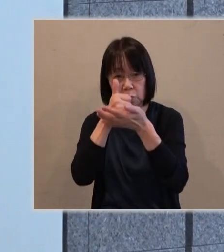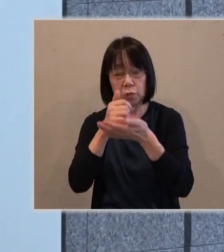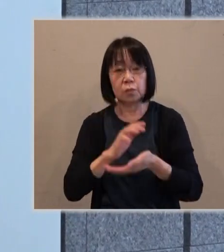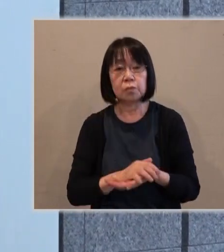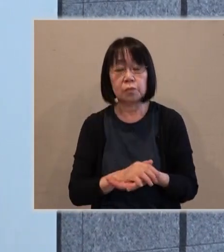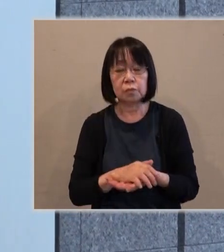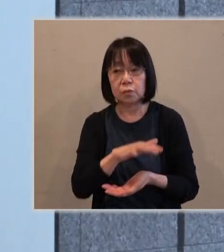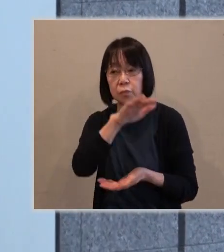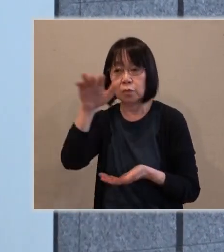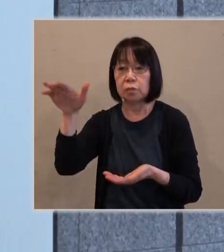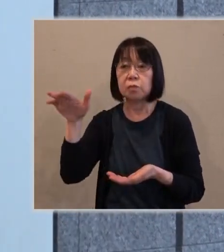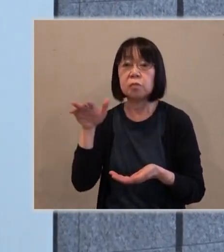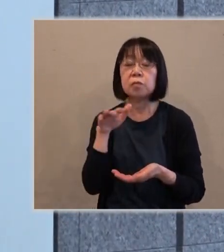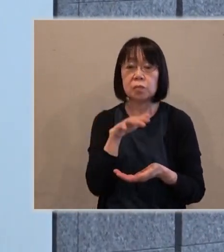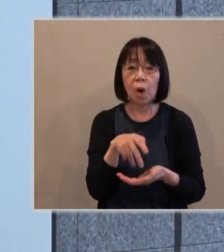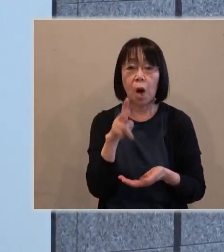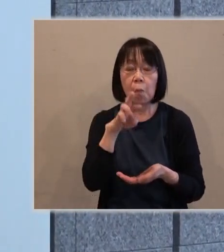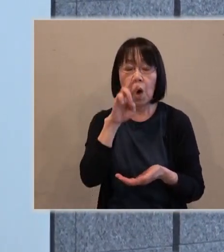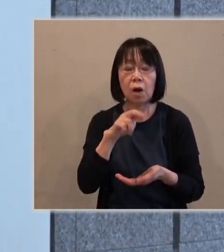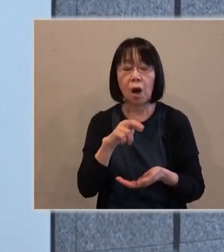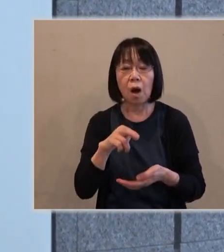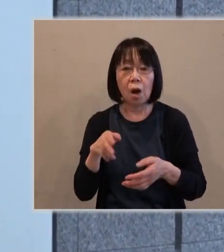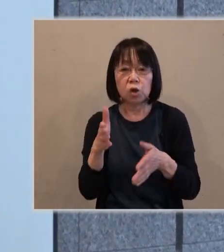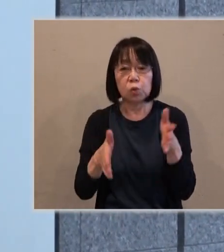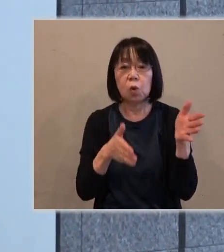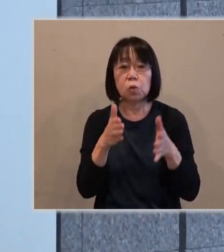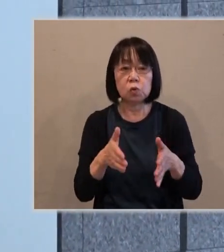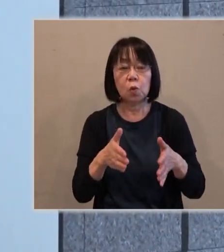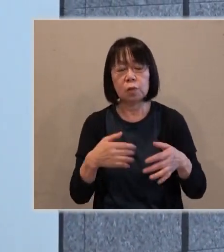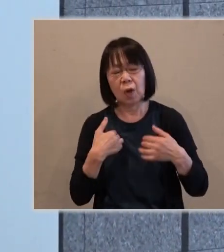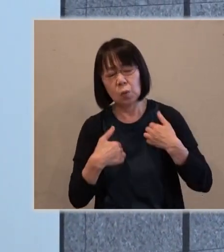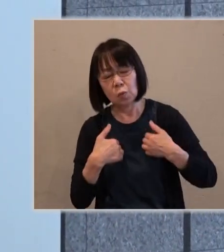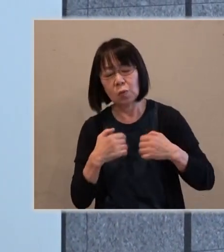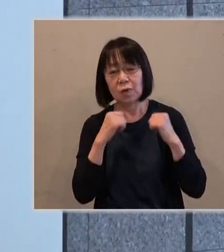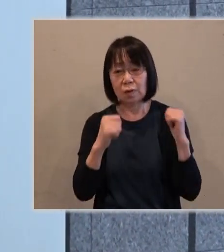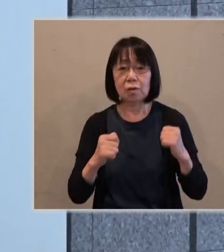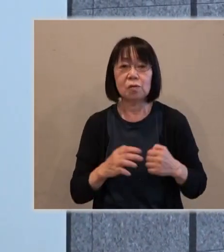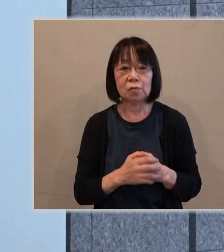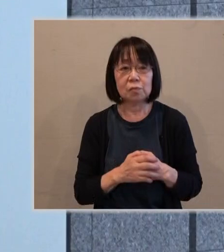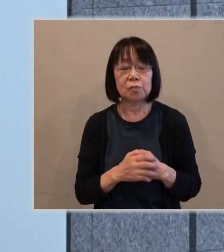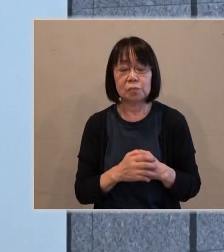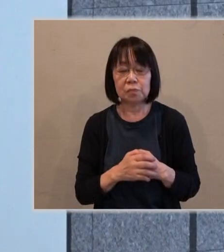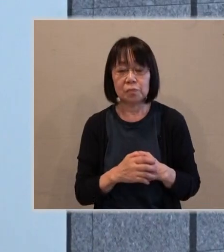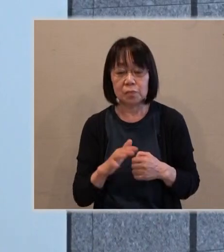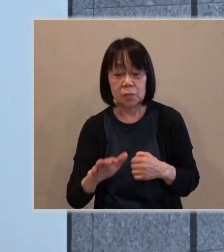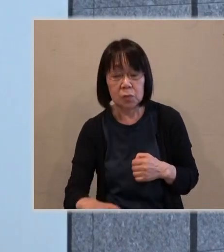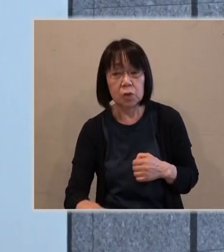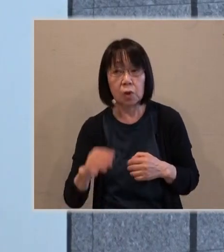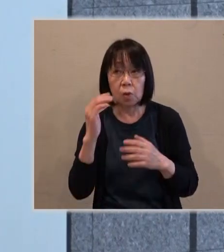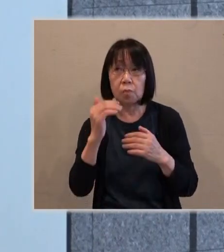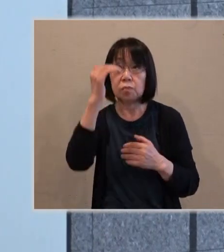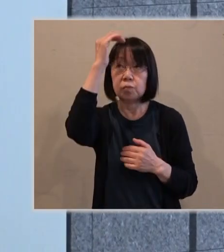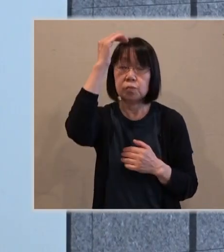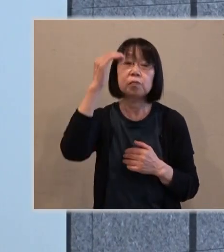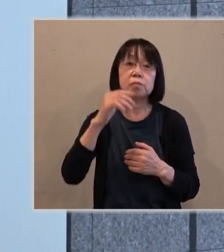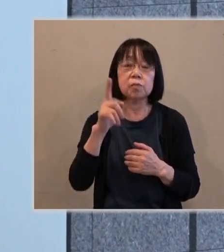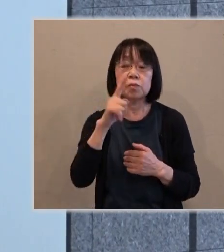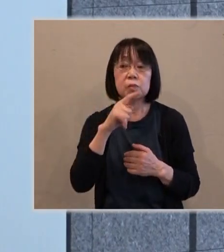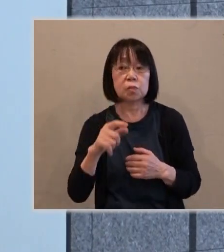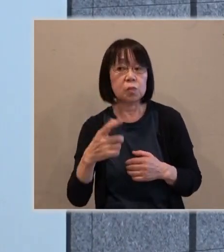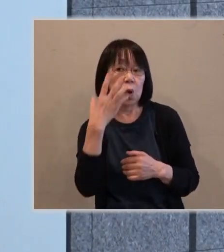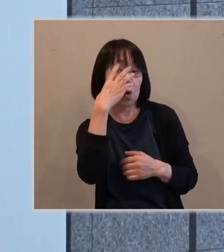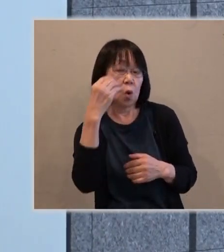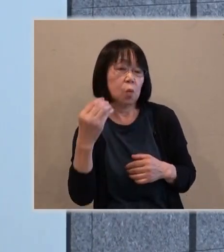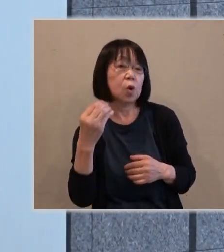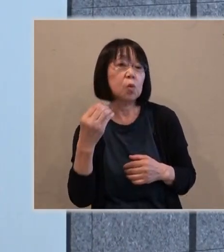そうにパラスポーツをやってる、わちゃわちゃ運営をしていると、小さい子から、まあ、少し上の年代の方まで興味を持って、ちょっと競